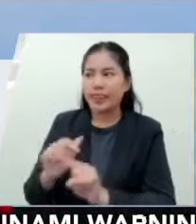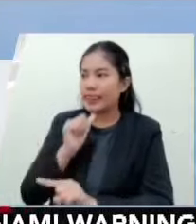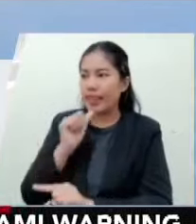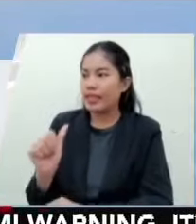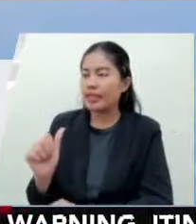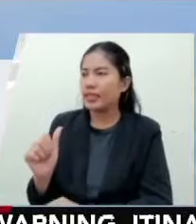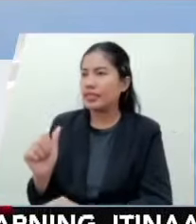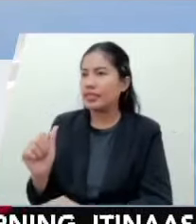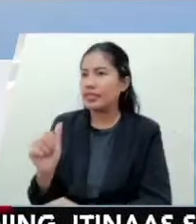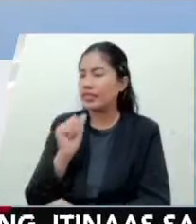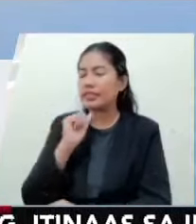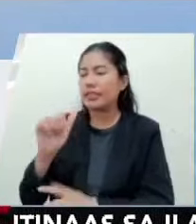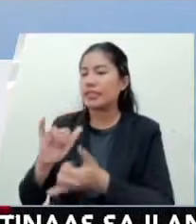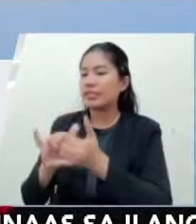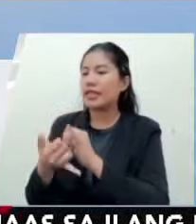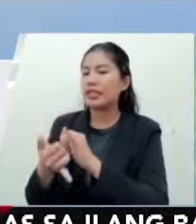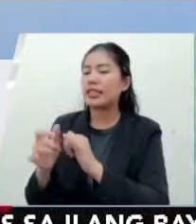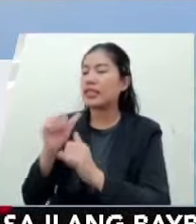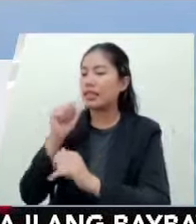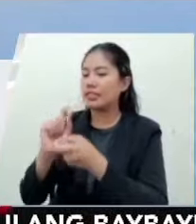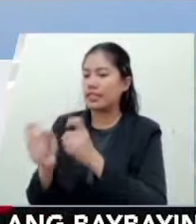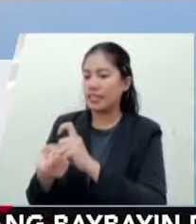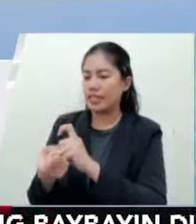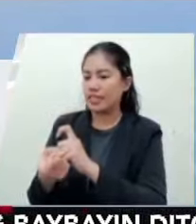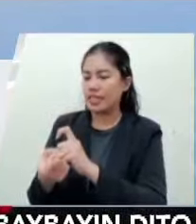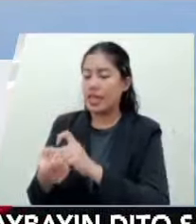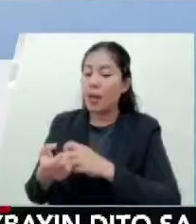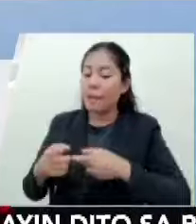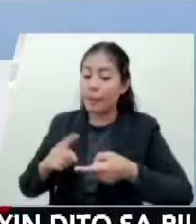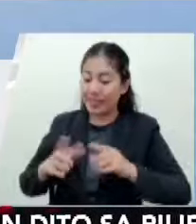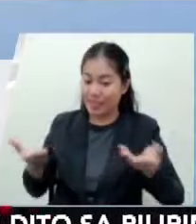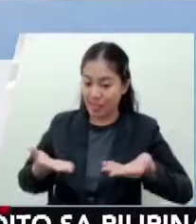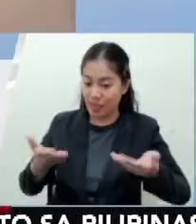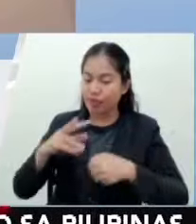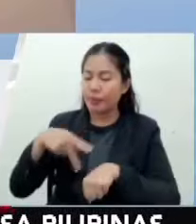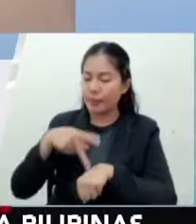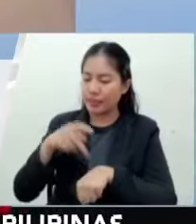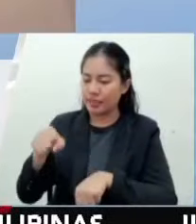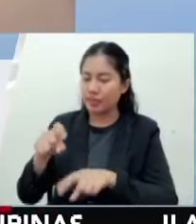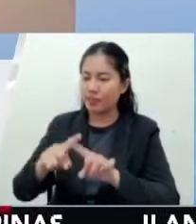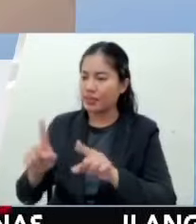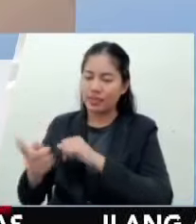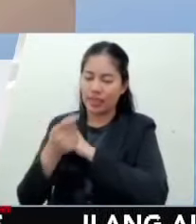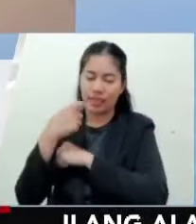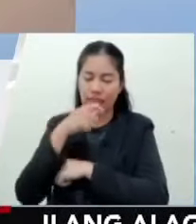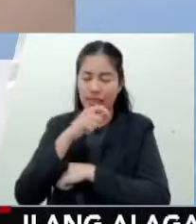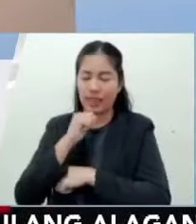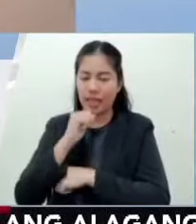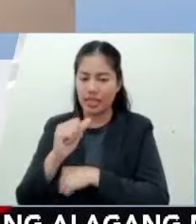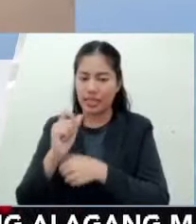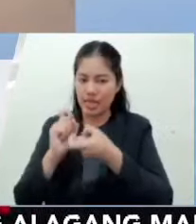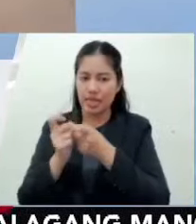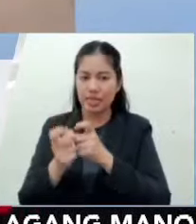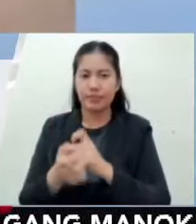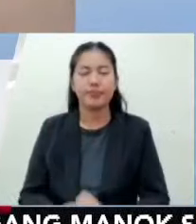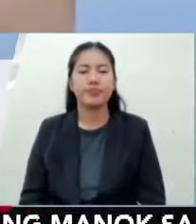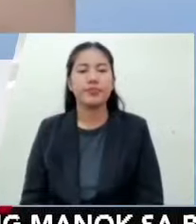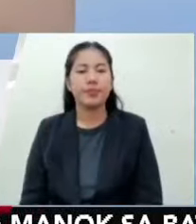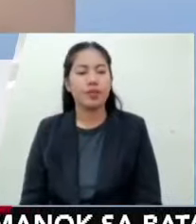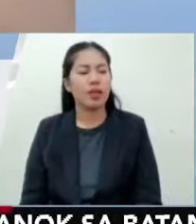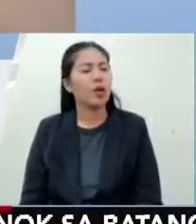dito sa estimate sa Pilipinas. Natin. Uh-huh. Sa Pilipinas. Mensahe nyo na lang po sa mga lugar na nasa ilalim pa rin ng tsunami warning.